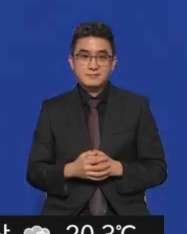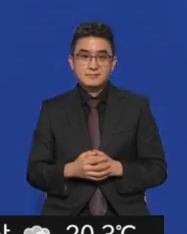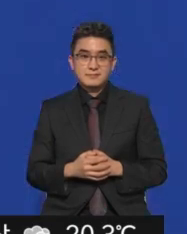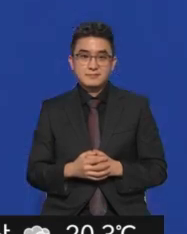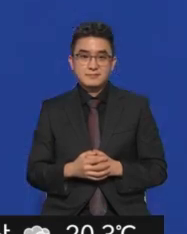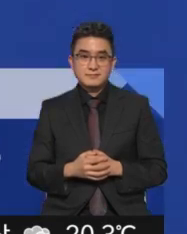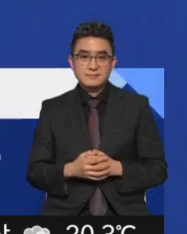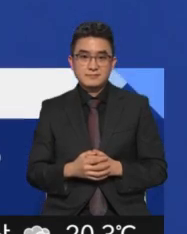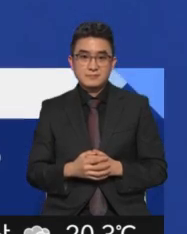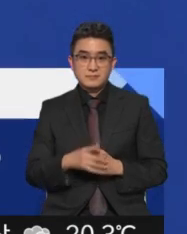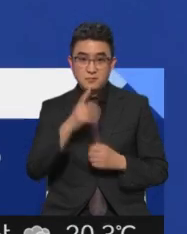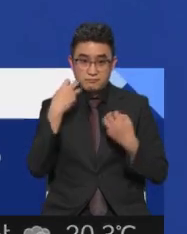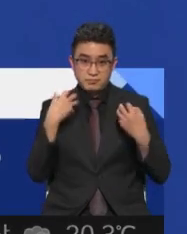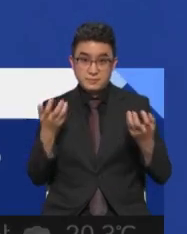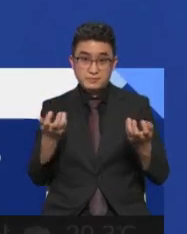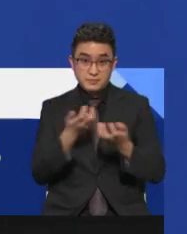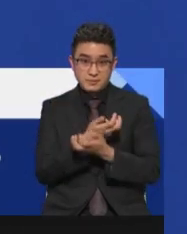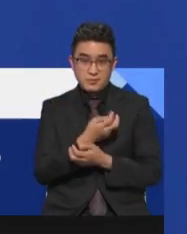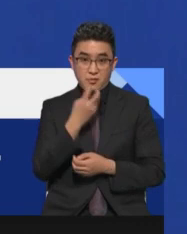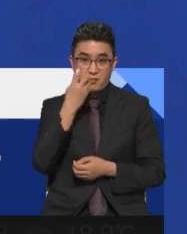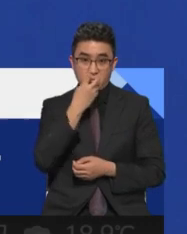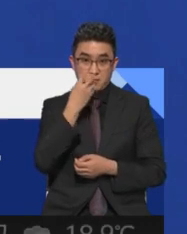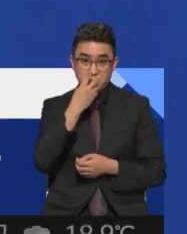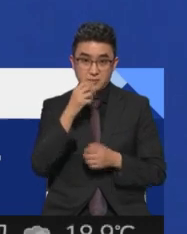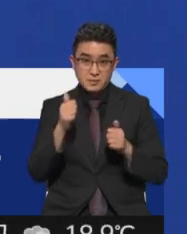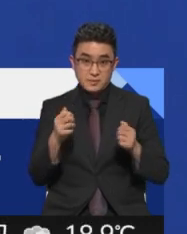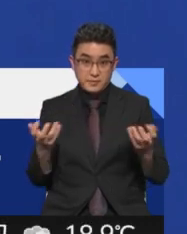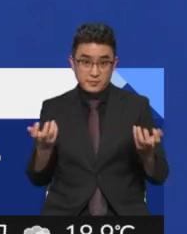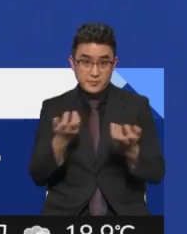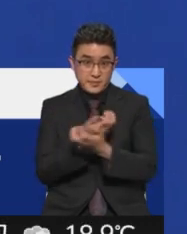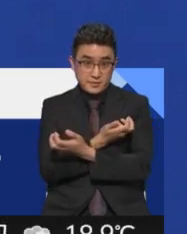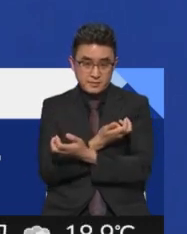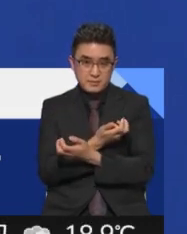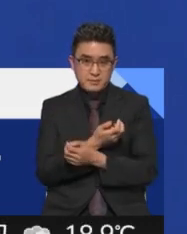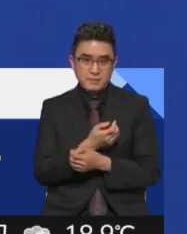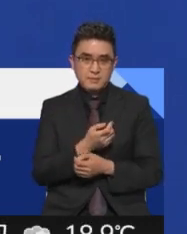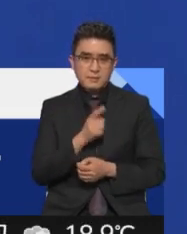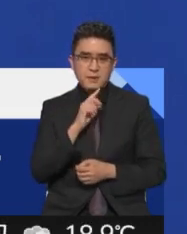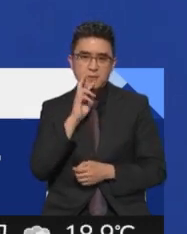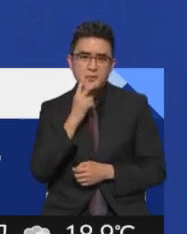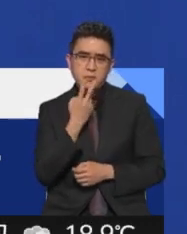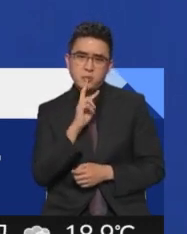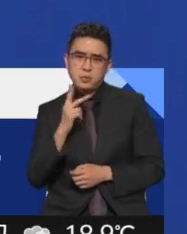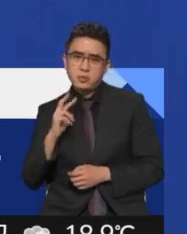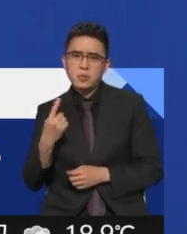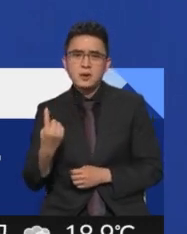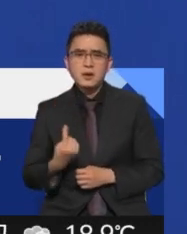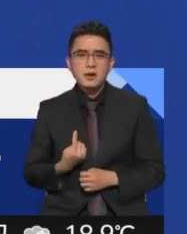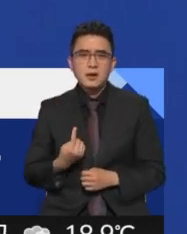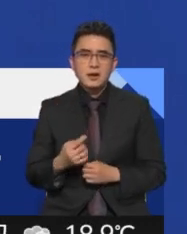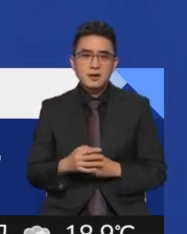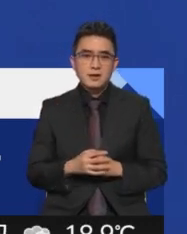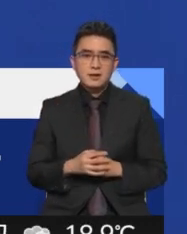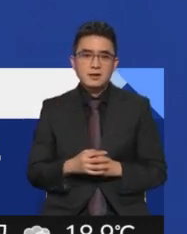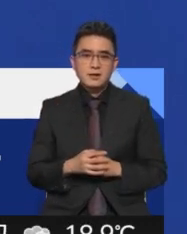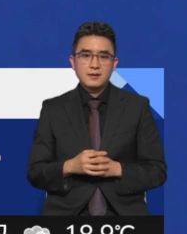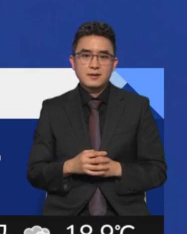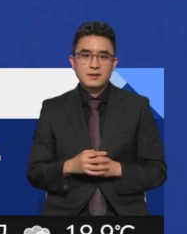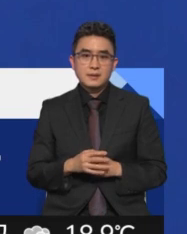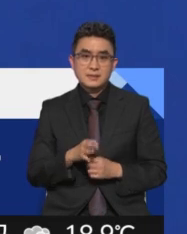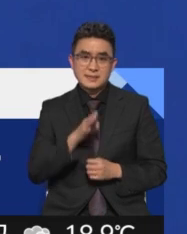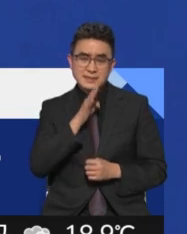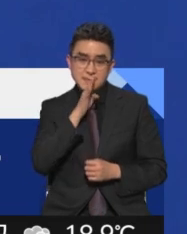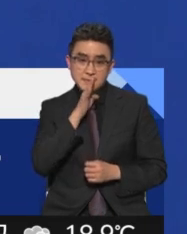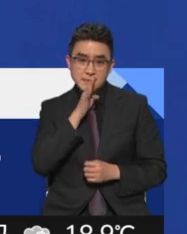정권이 바뀌고 검사들이 바뀌니까 이렇게 관련자들 말이 바뀌고 있습니다 진실을 찾아서 그